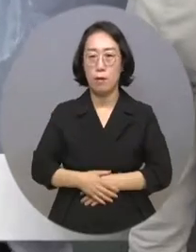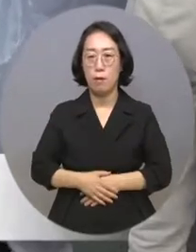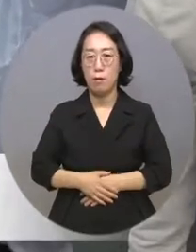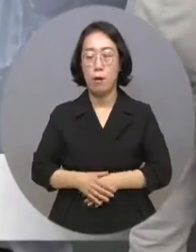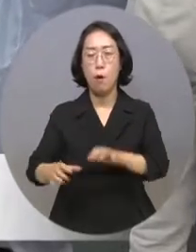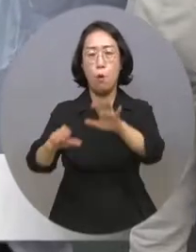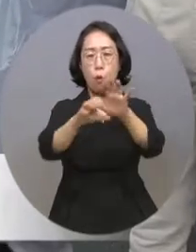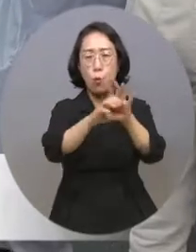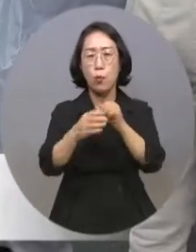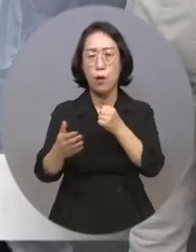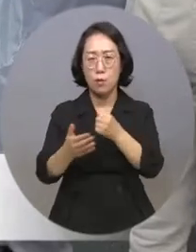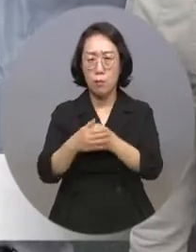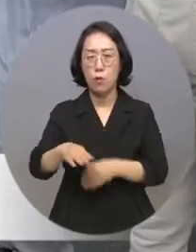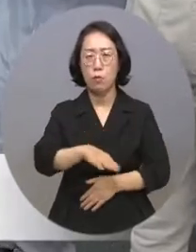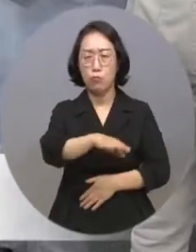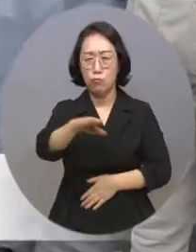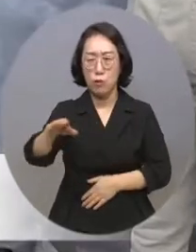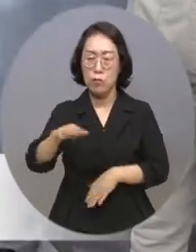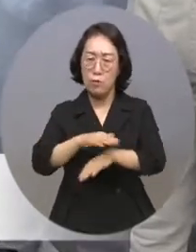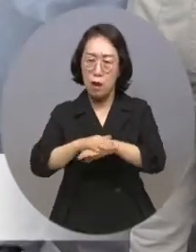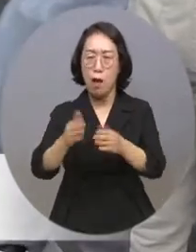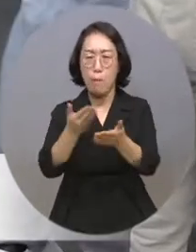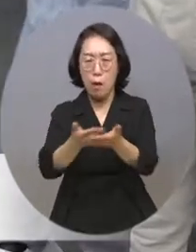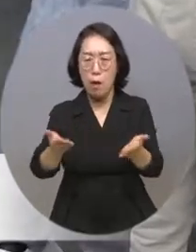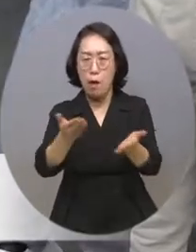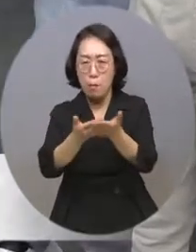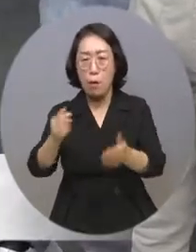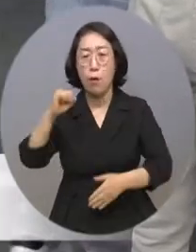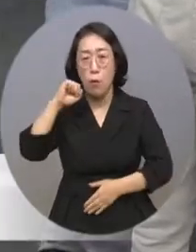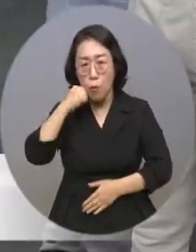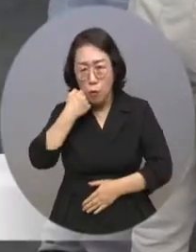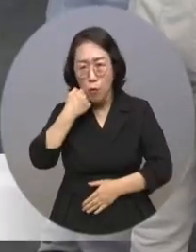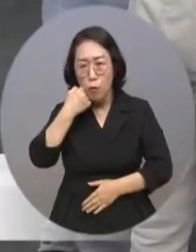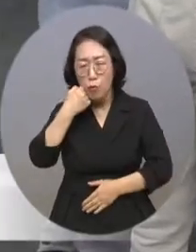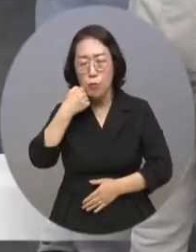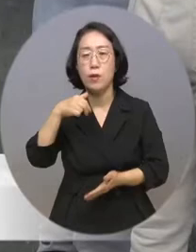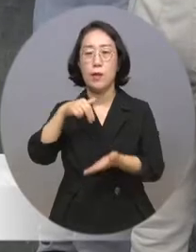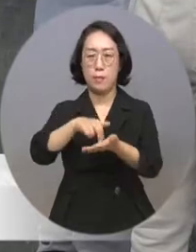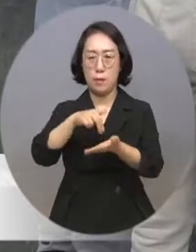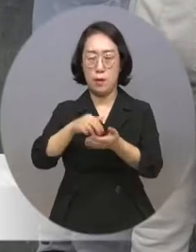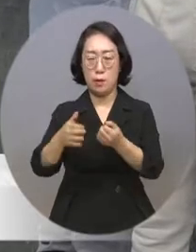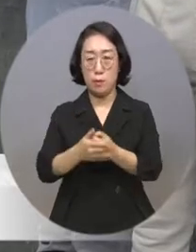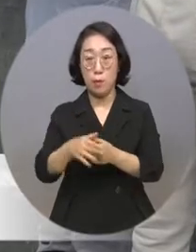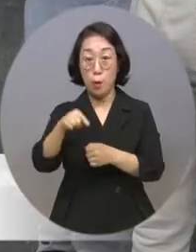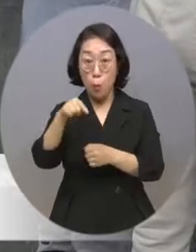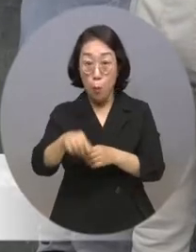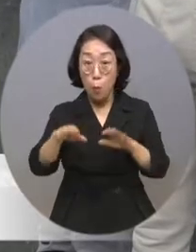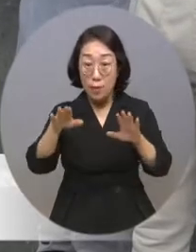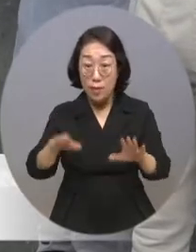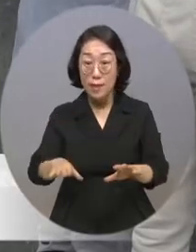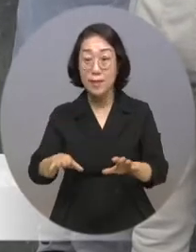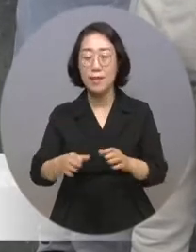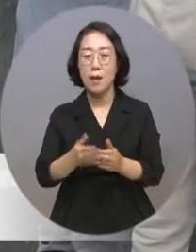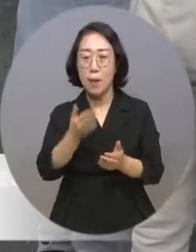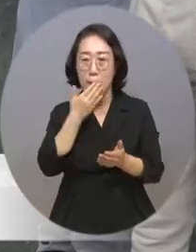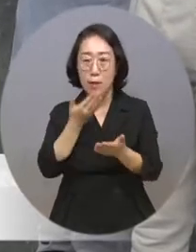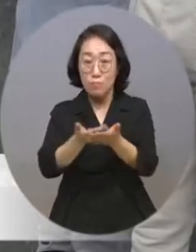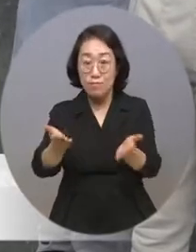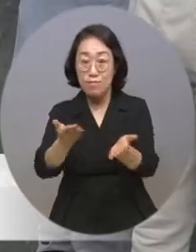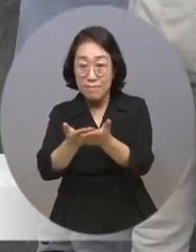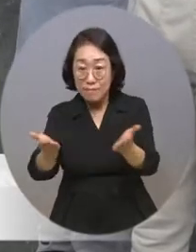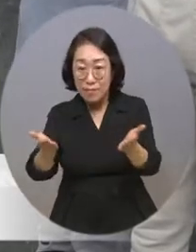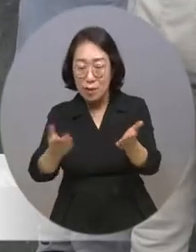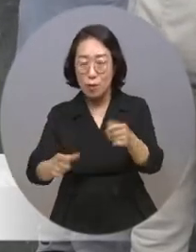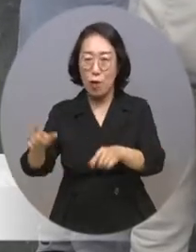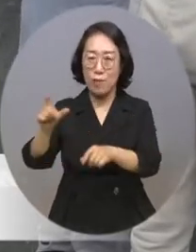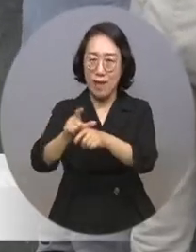저희들이 제대로 이렇게 나눔을 해드리지도 못하고 그래서 이 행사를 통해서 다시 한번 이제